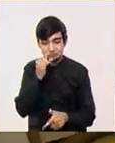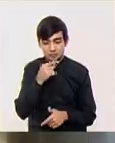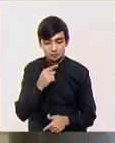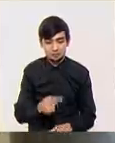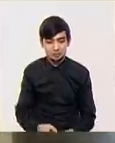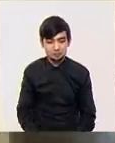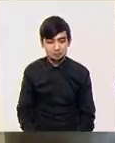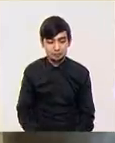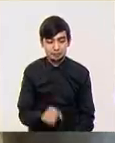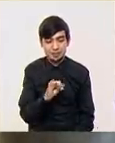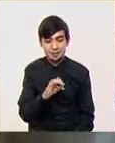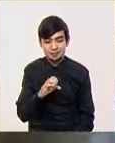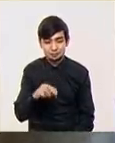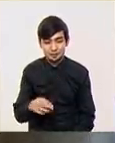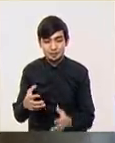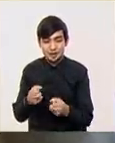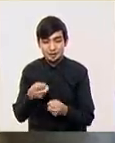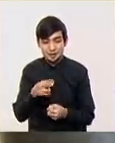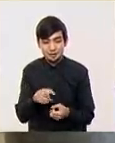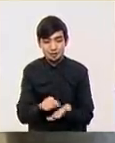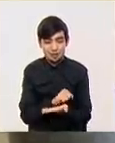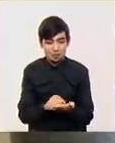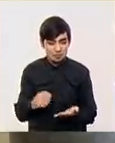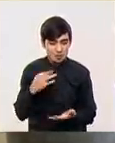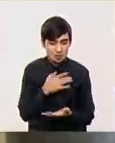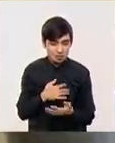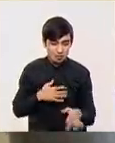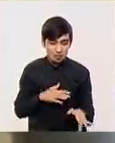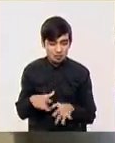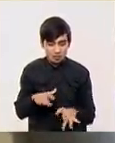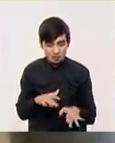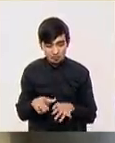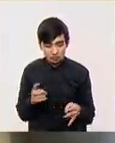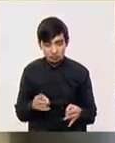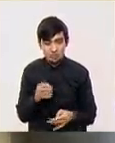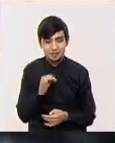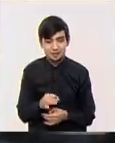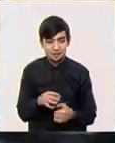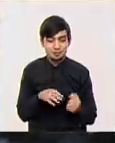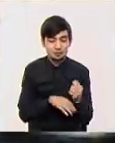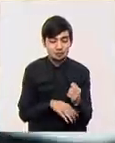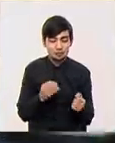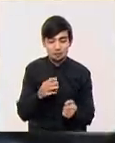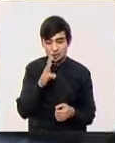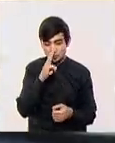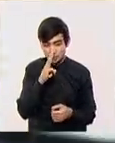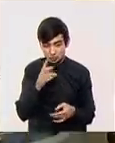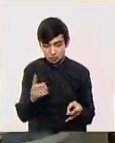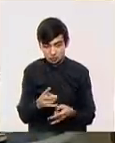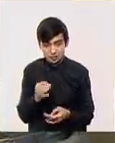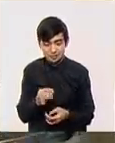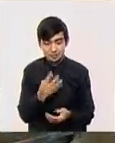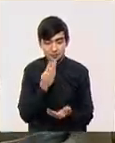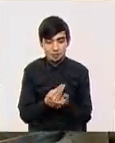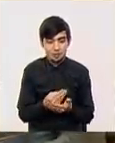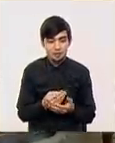айтады. АСП алу үшін ол документті көп жинауың керек екенсің. Одан кейін доходың болу керек. Тұрғылықты